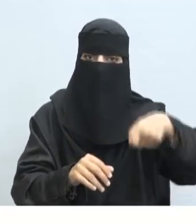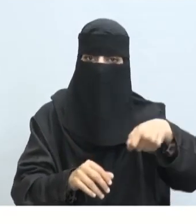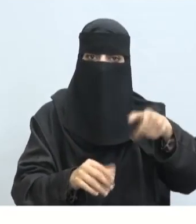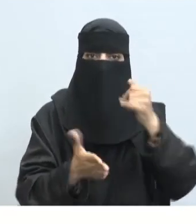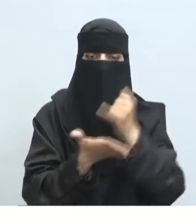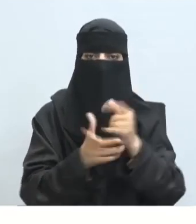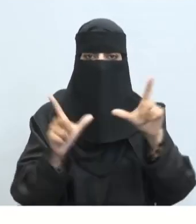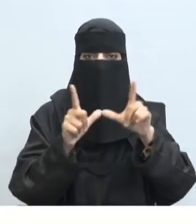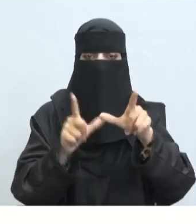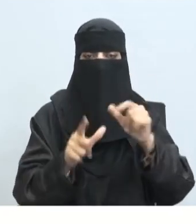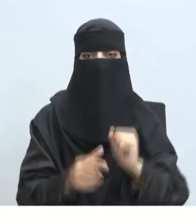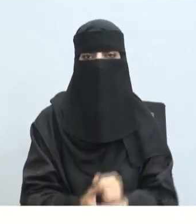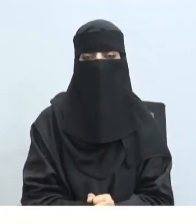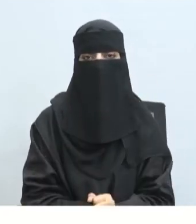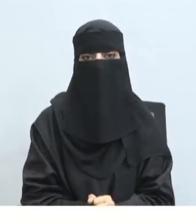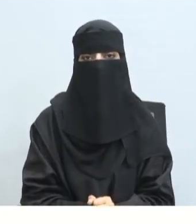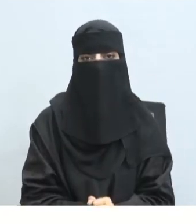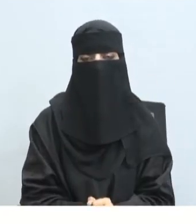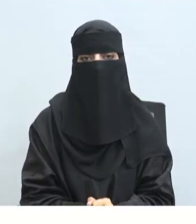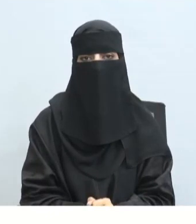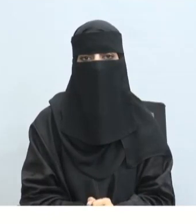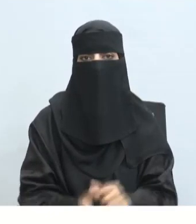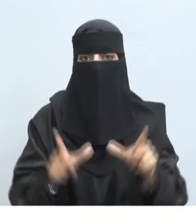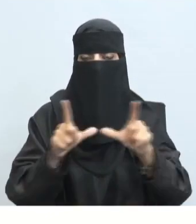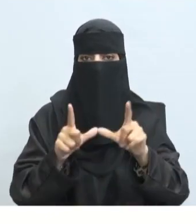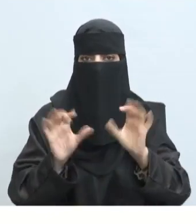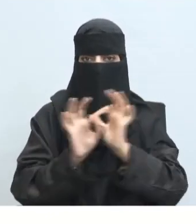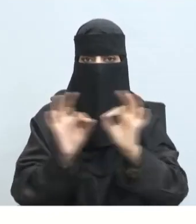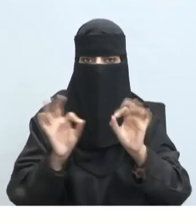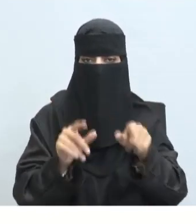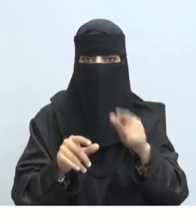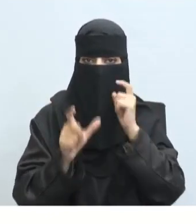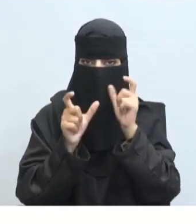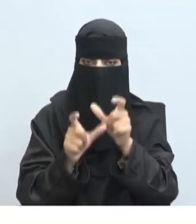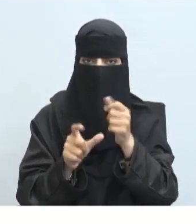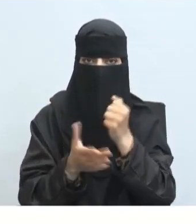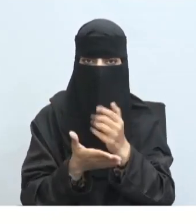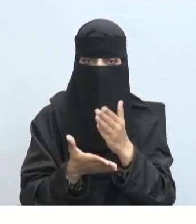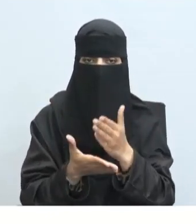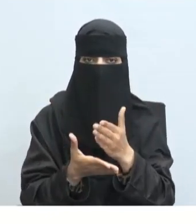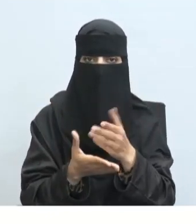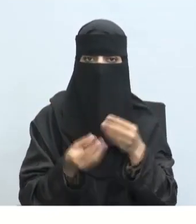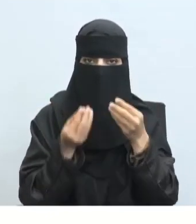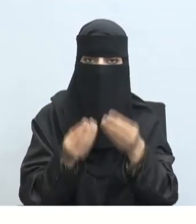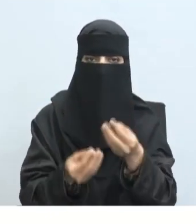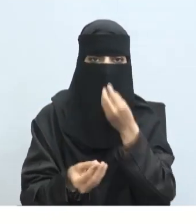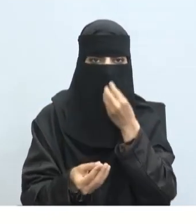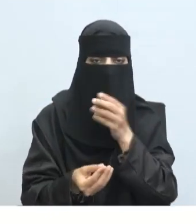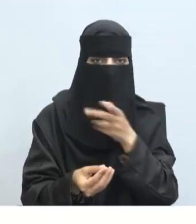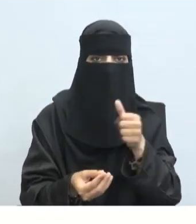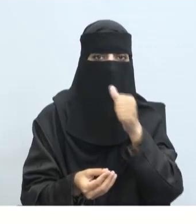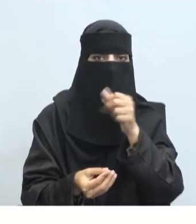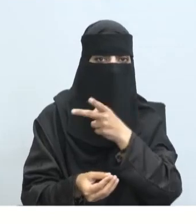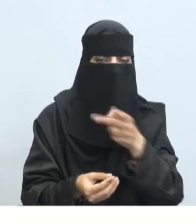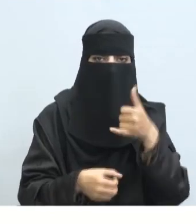دور لجنه المرافق لجنه التمويل ايضا هي تهتم بعمليه تقديم الطعام اختيار